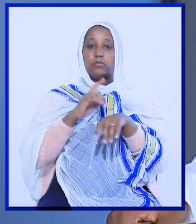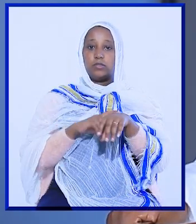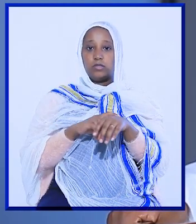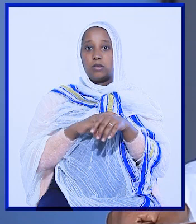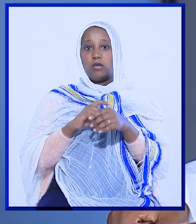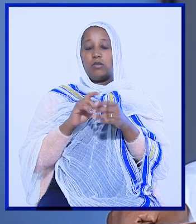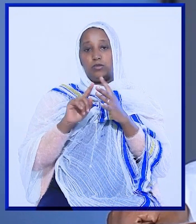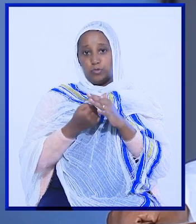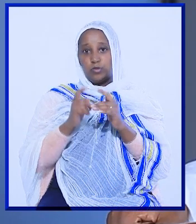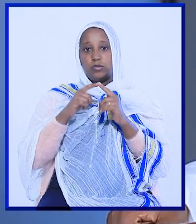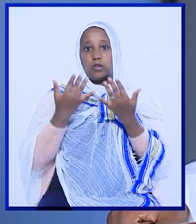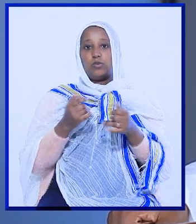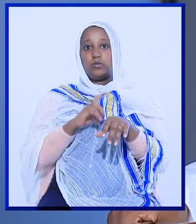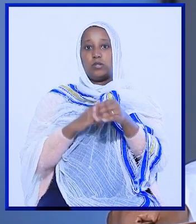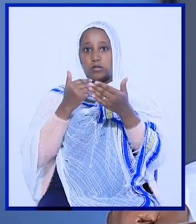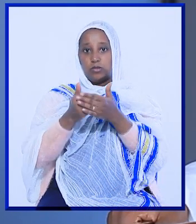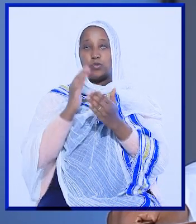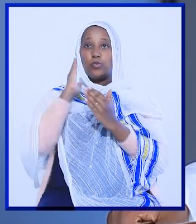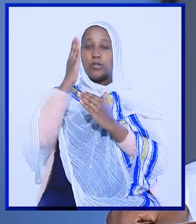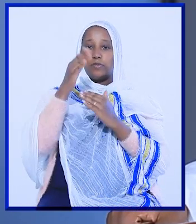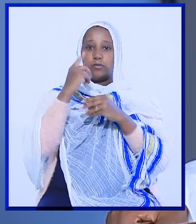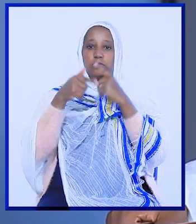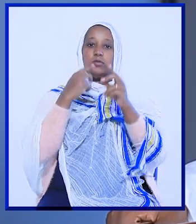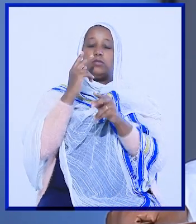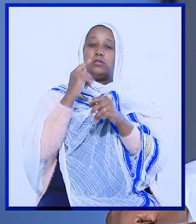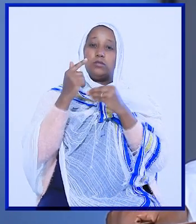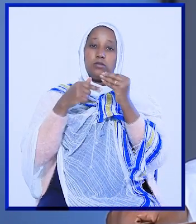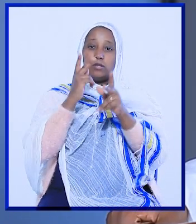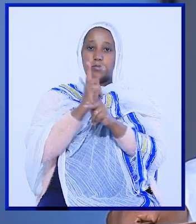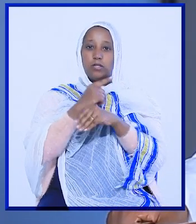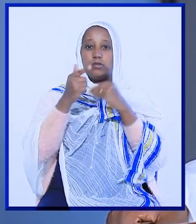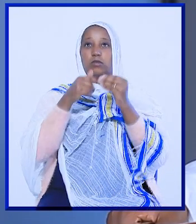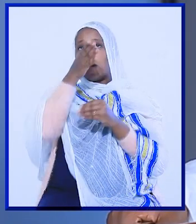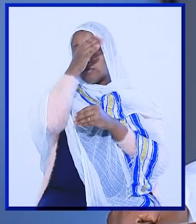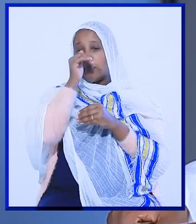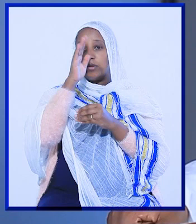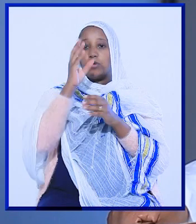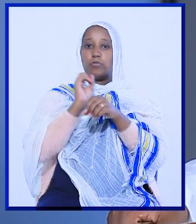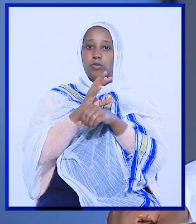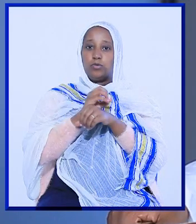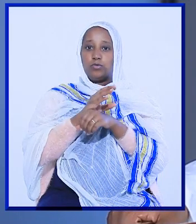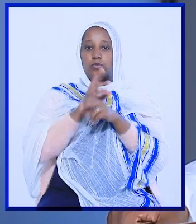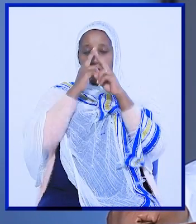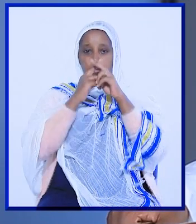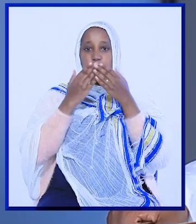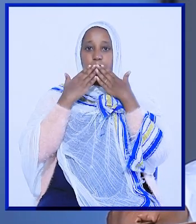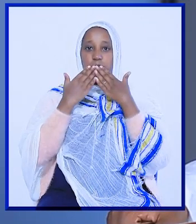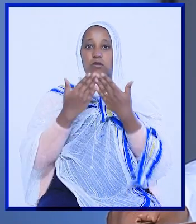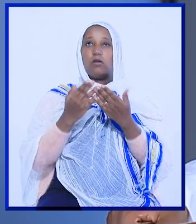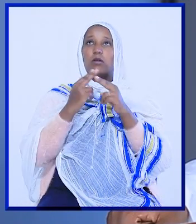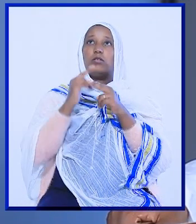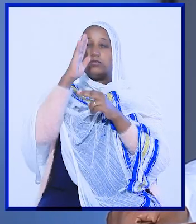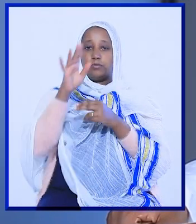አንስቶ እስከዚህች ሰዓት ስላደረስከን ወደፊትም ስለምትጠብቀን ስለ አባታዊ መግቦትህና ፍቅርህ ክብርና